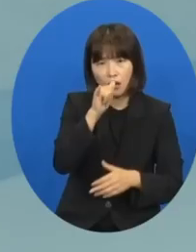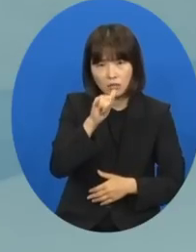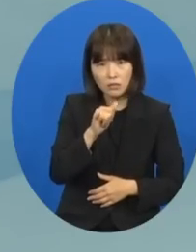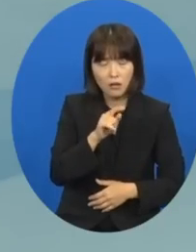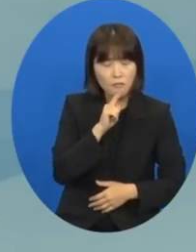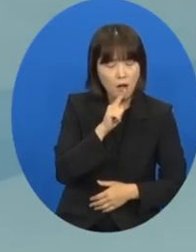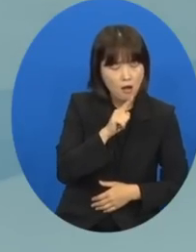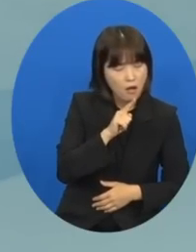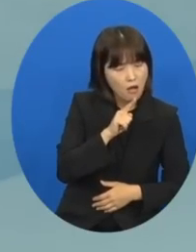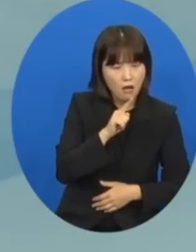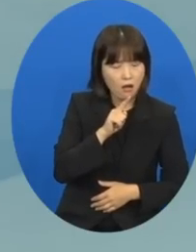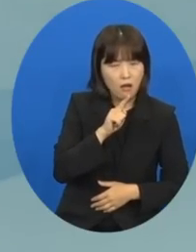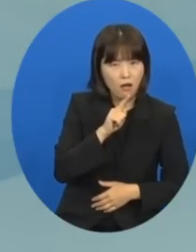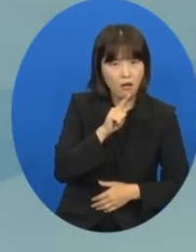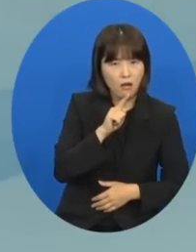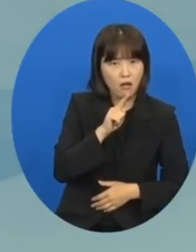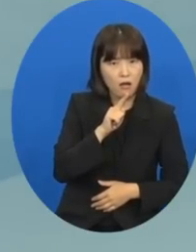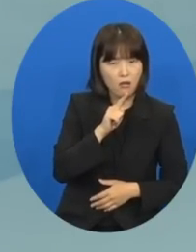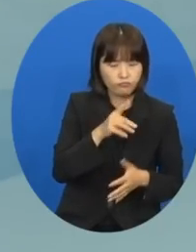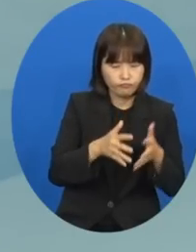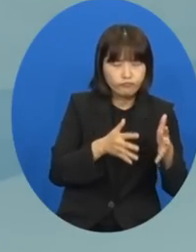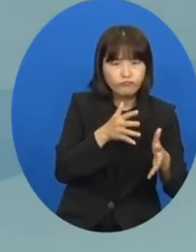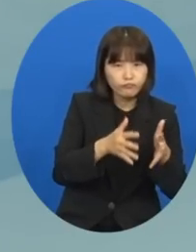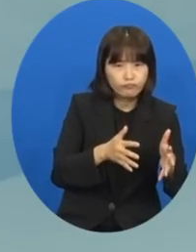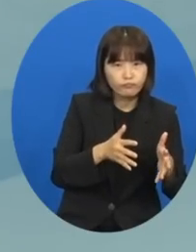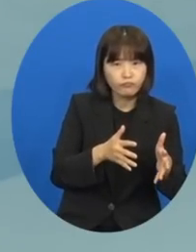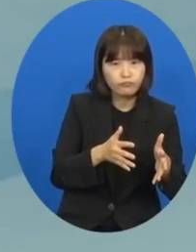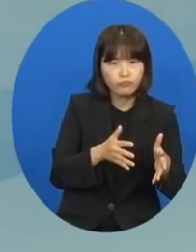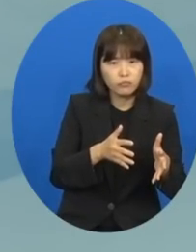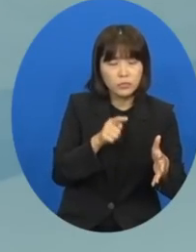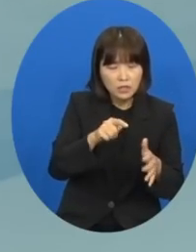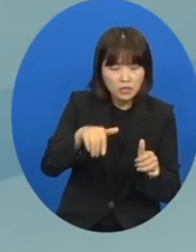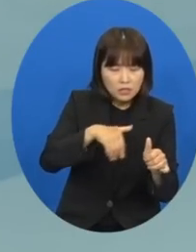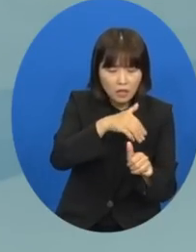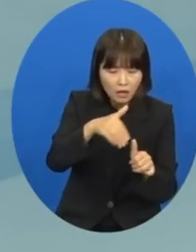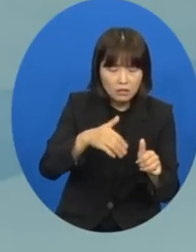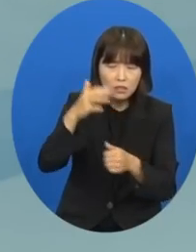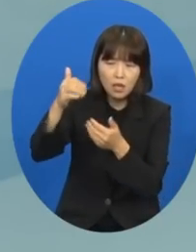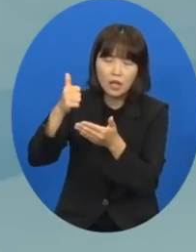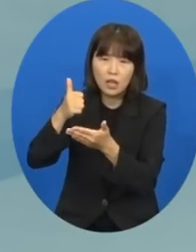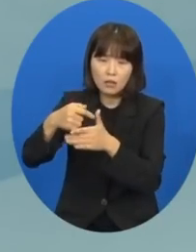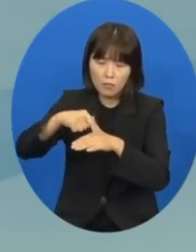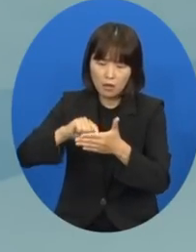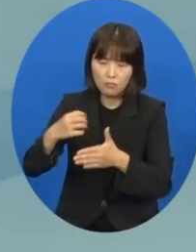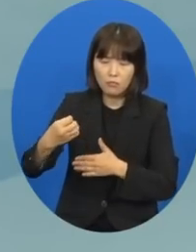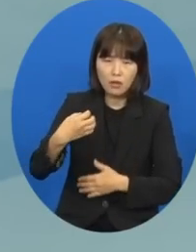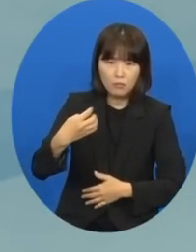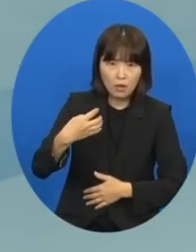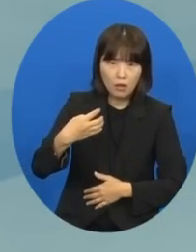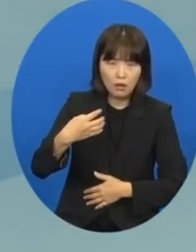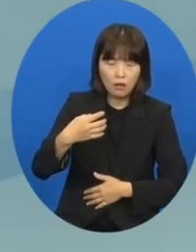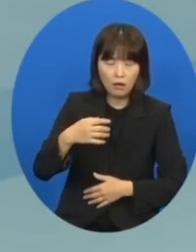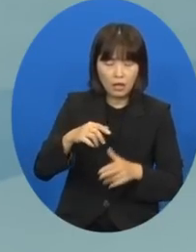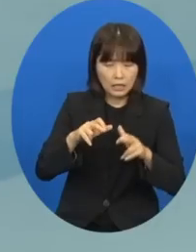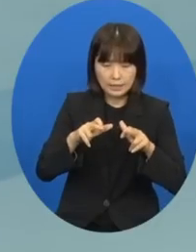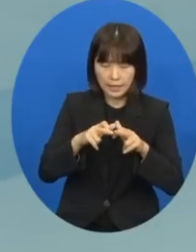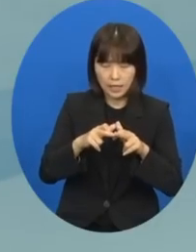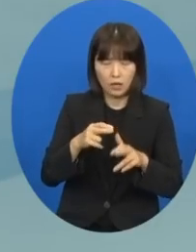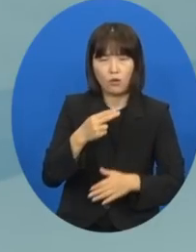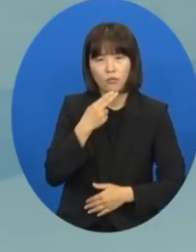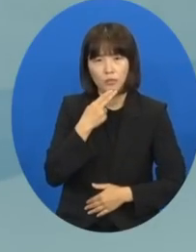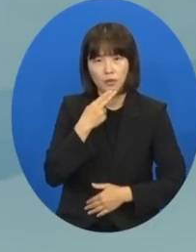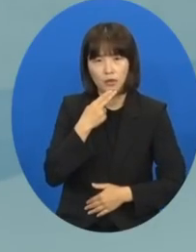5살에 되어도 말을 못합니다. 그런 상황인데 하나님은 정상적인 아이래요. 그런 마음을 주셨어요.